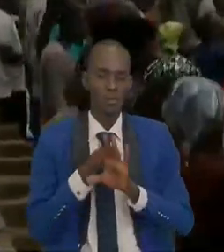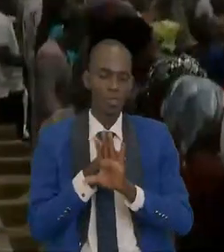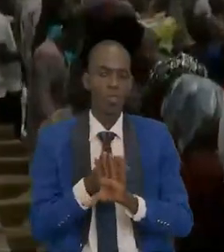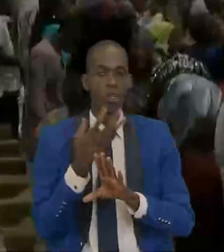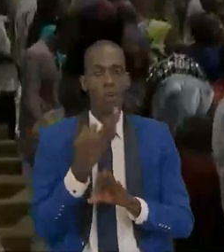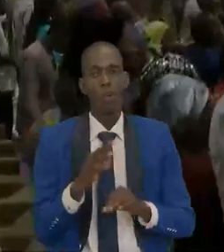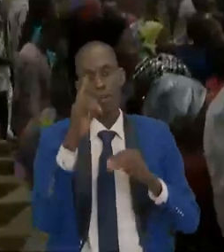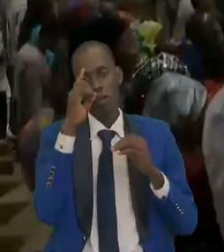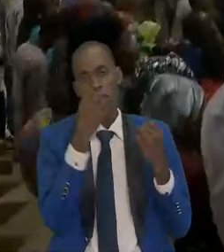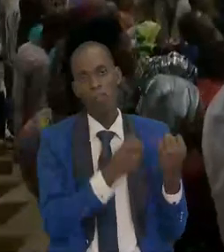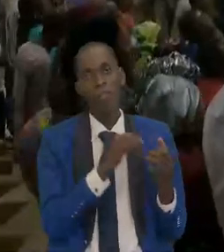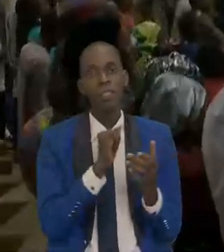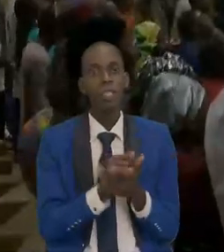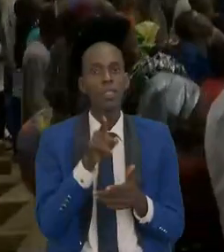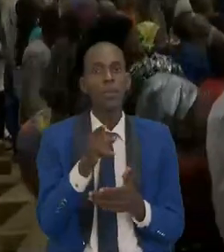foi,